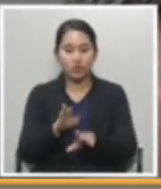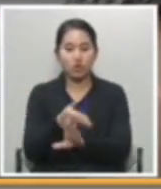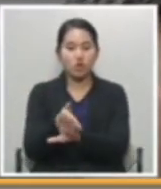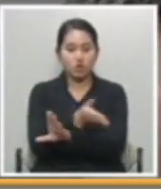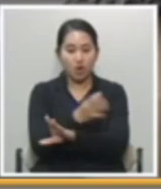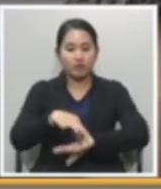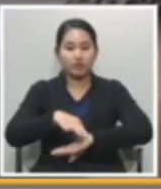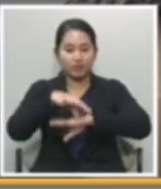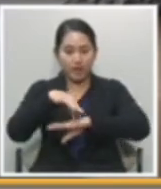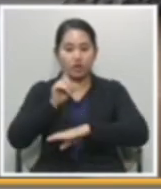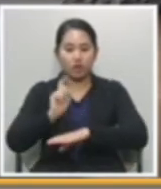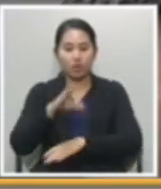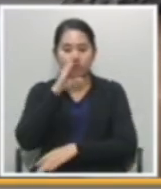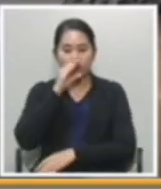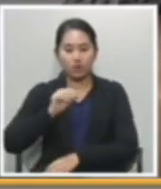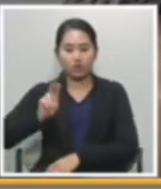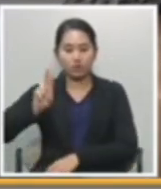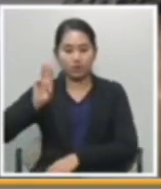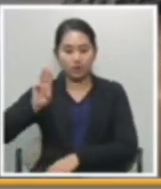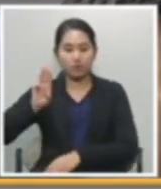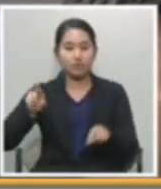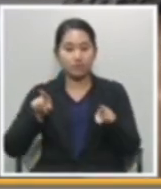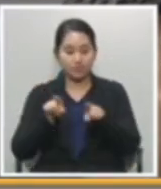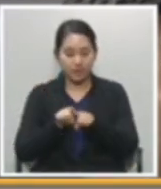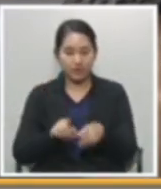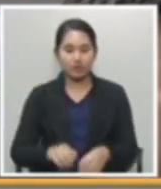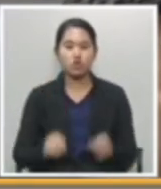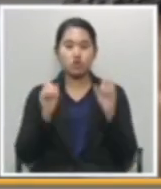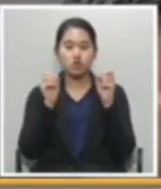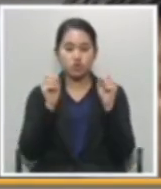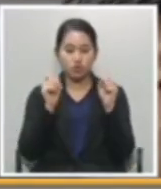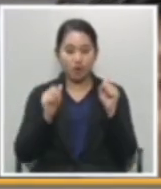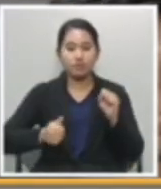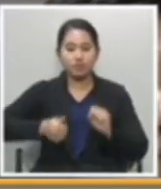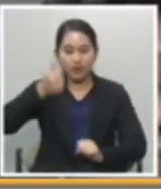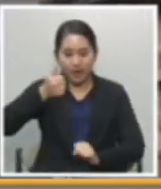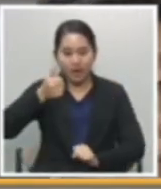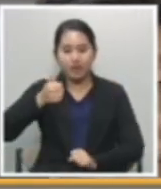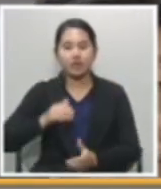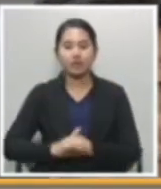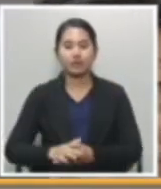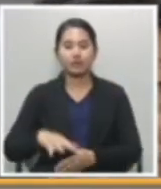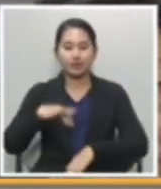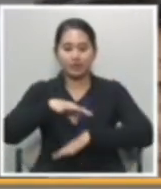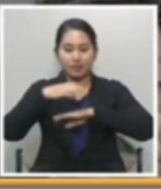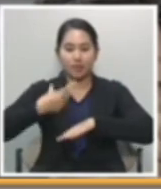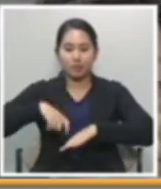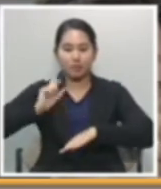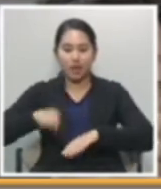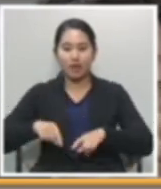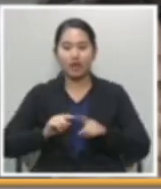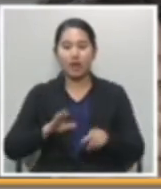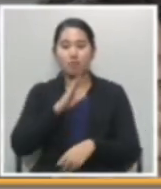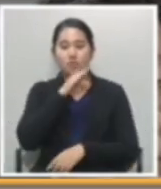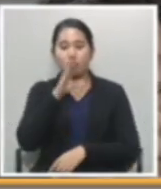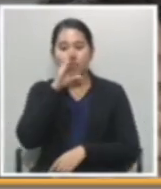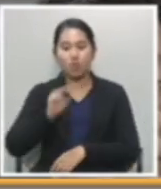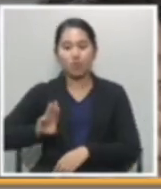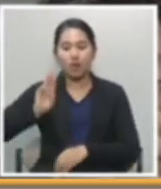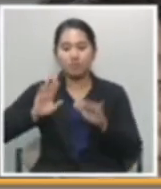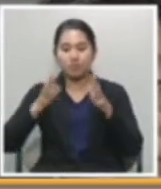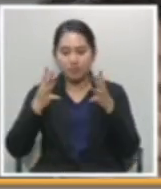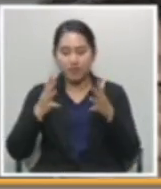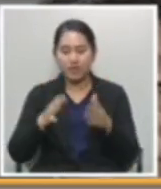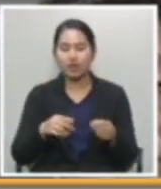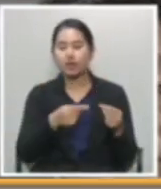ายสัตว์เหมือนกันนะถ้าสอบได้เป็นผู้ศึกษาแล้วยังไม่ได้สวัสดิ์เข ขาก็ไม่ให้ขึ้นบัลลังก์เขาไม่ให้พิจารณาก็ดีน